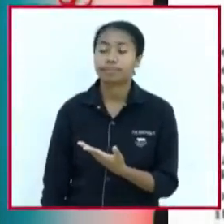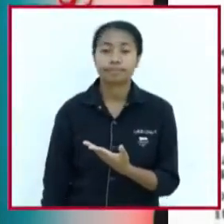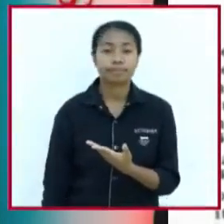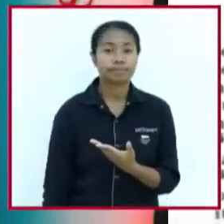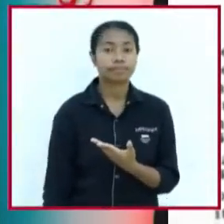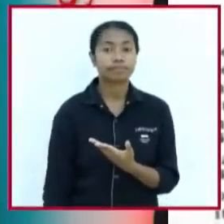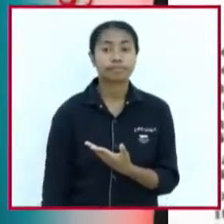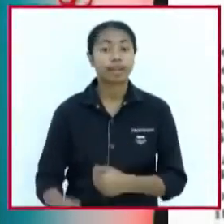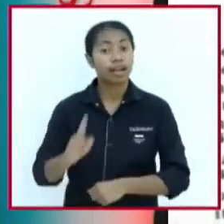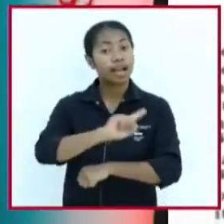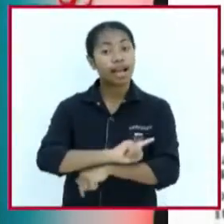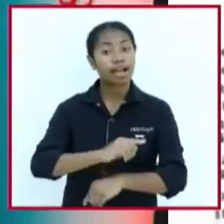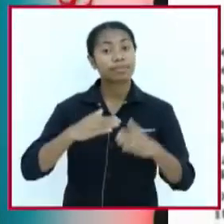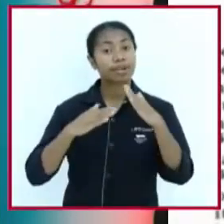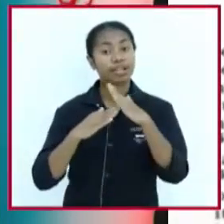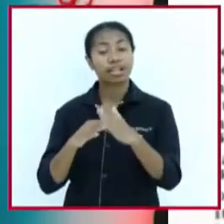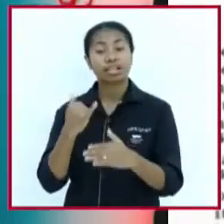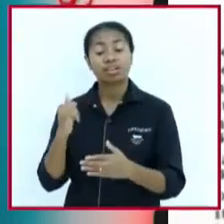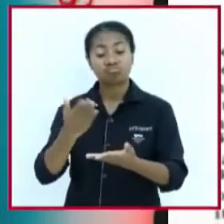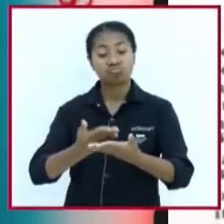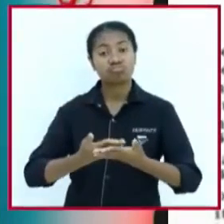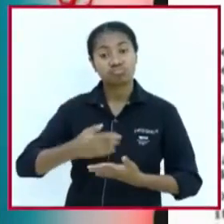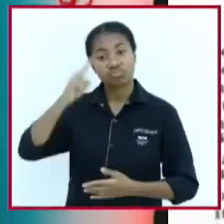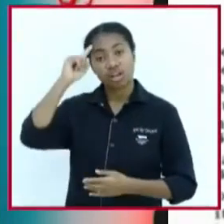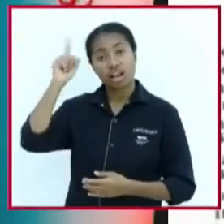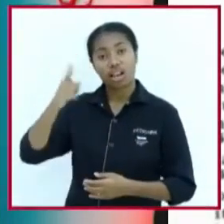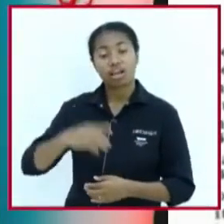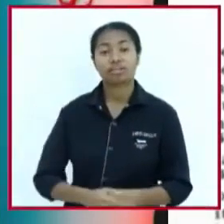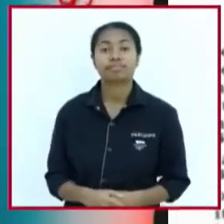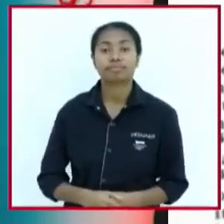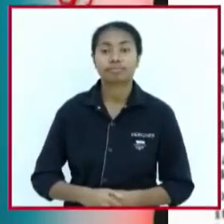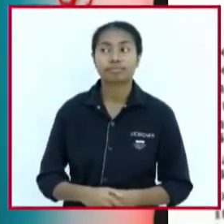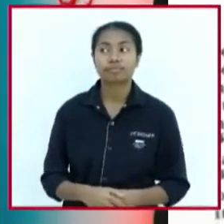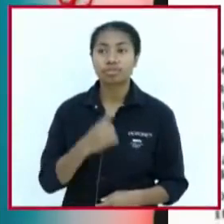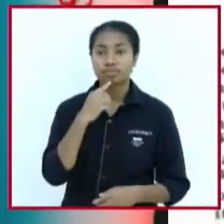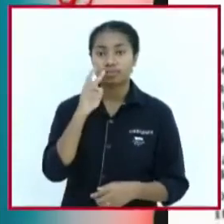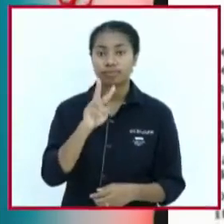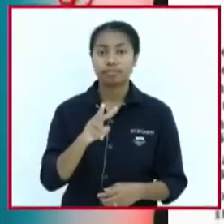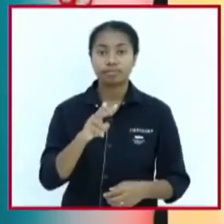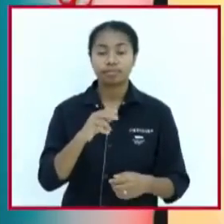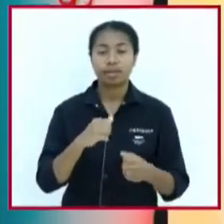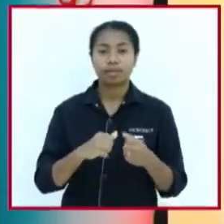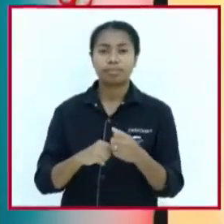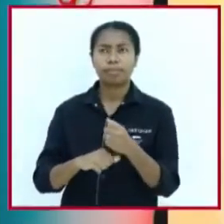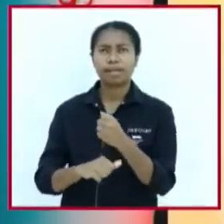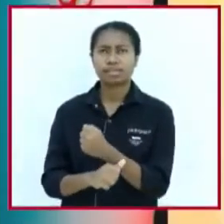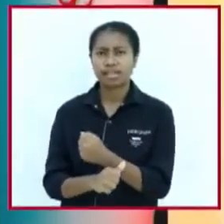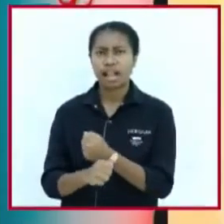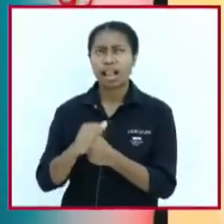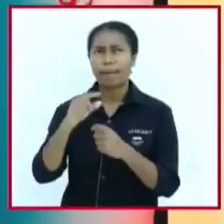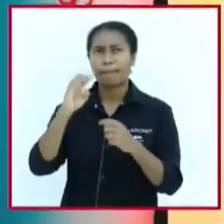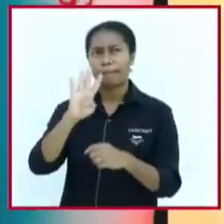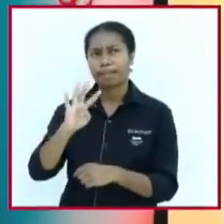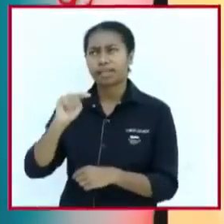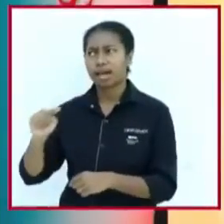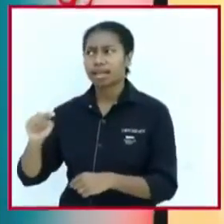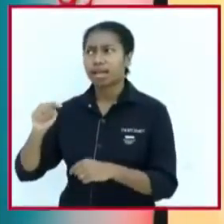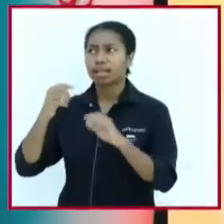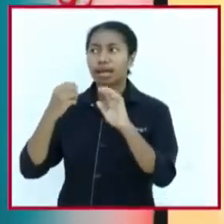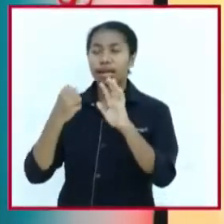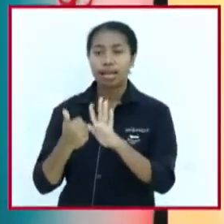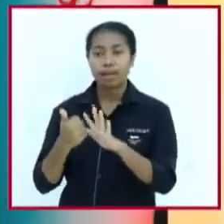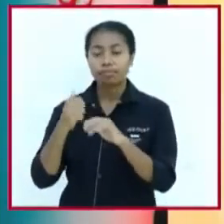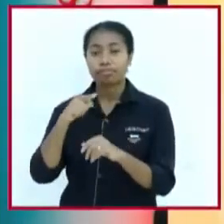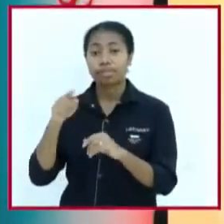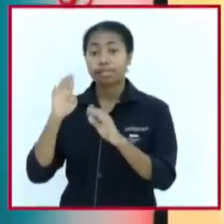disediakan Allah lalu penulis surat Ibrani bilang apa pasal 4 ayat 69 11 jadi